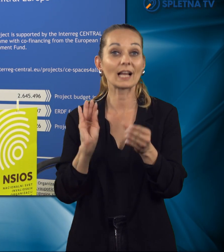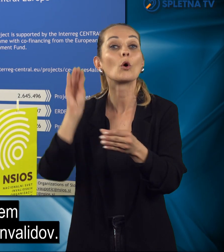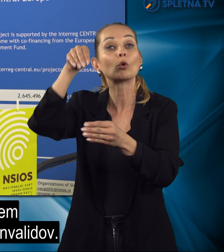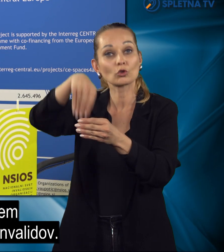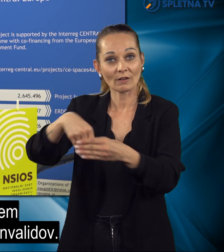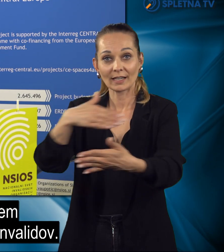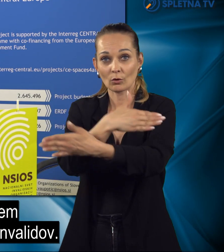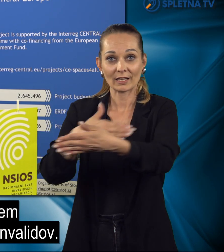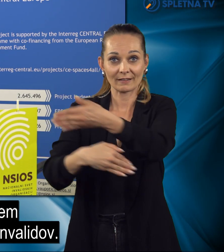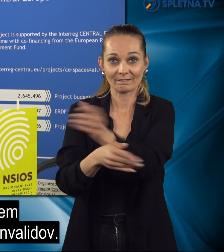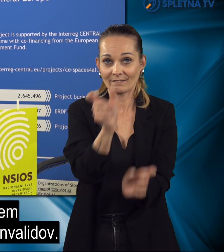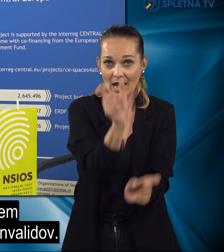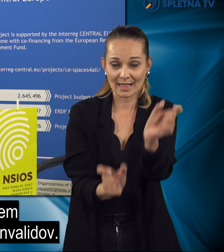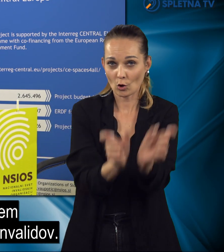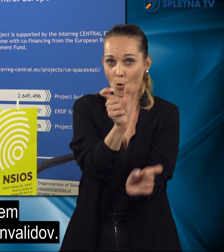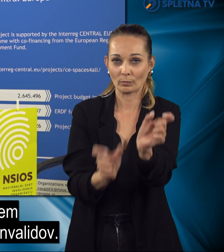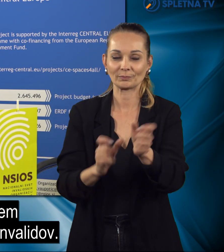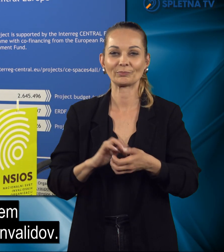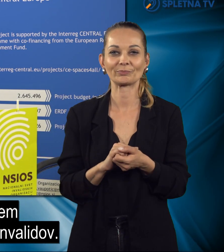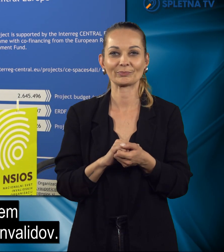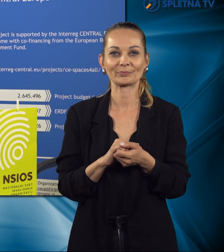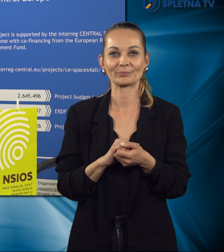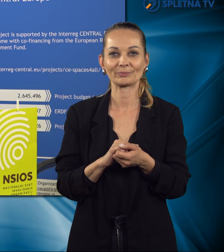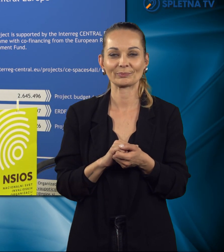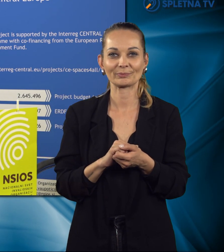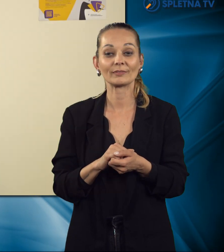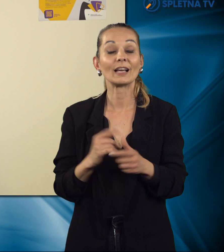o socialnem vključevanju invalidov.